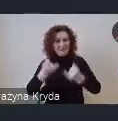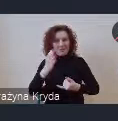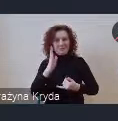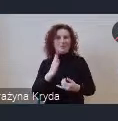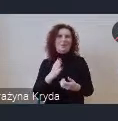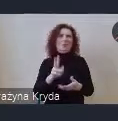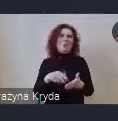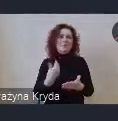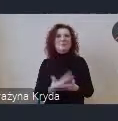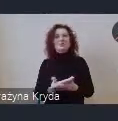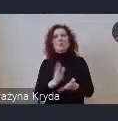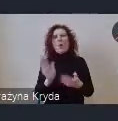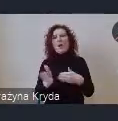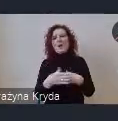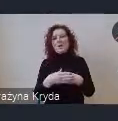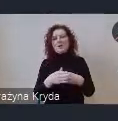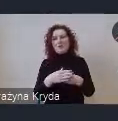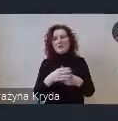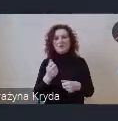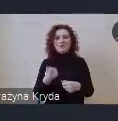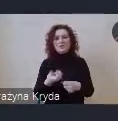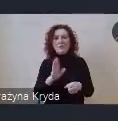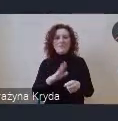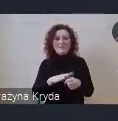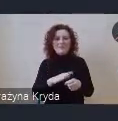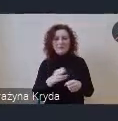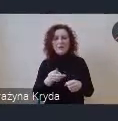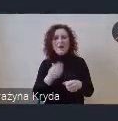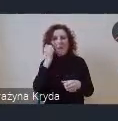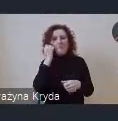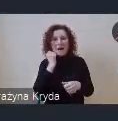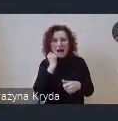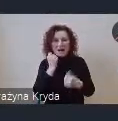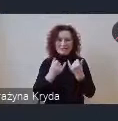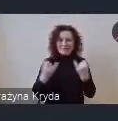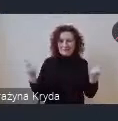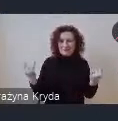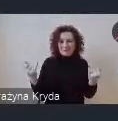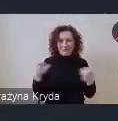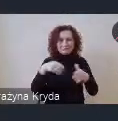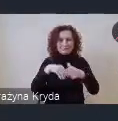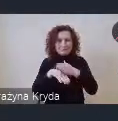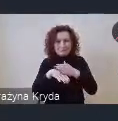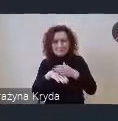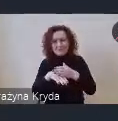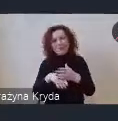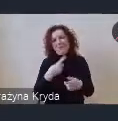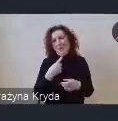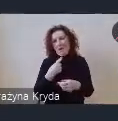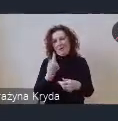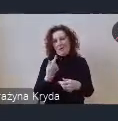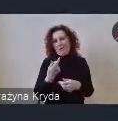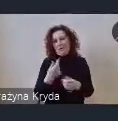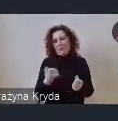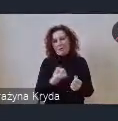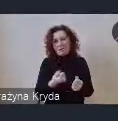gdzieś tam w które mam wiecie do tego magazynku wchodzi czasem pracownik raz na miesiąc czy tam coś to pewnie też bym jest a na samochód na